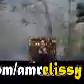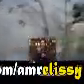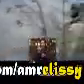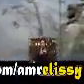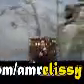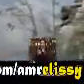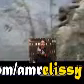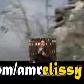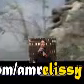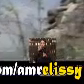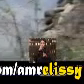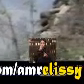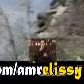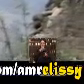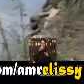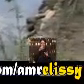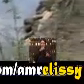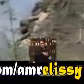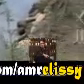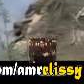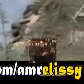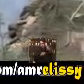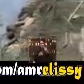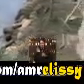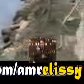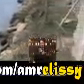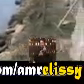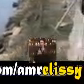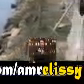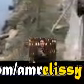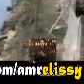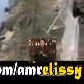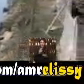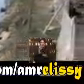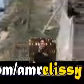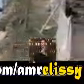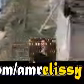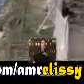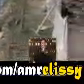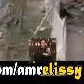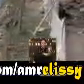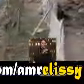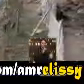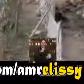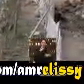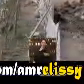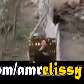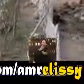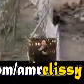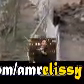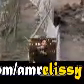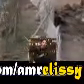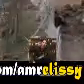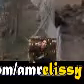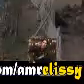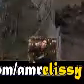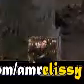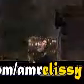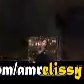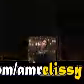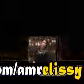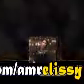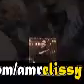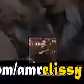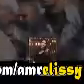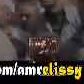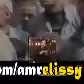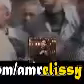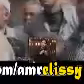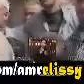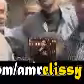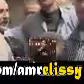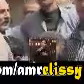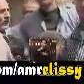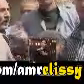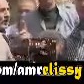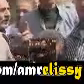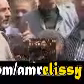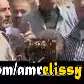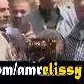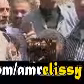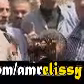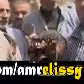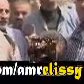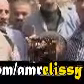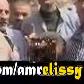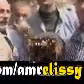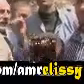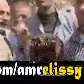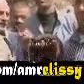الارض، وطبعا مشاكل كتير يعني بالنسبه لدي. وعندنا برضو مشكله الانابيب، دي مشكله كبيره جدا. بالنسبه لموضوع الانابيب، عندنا